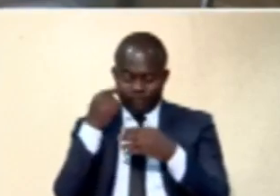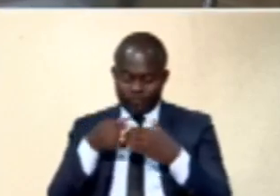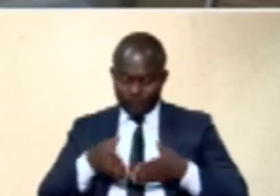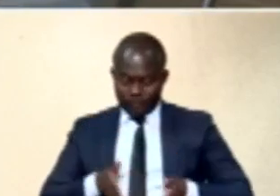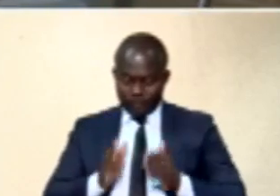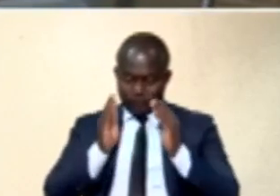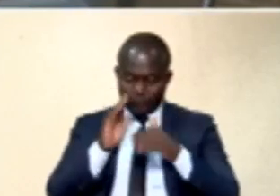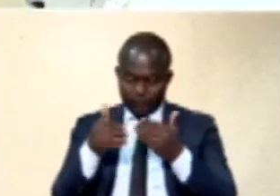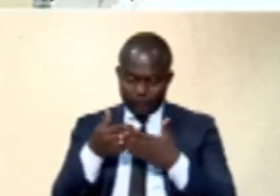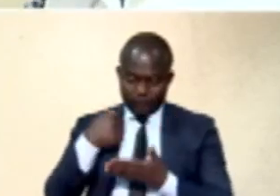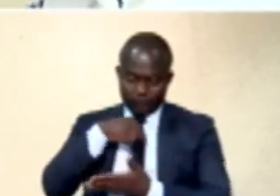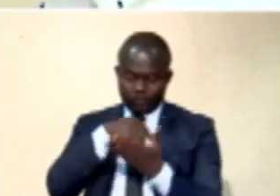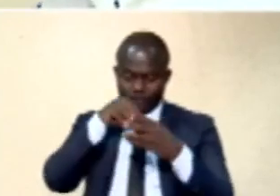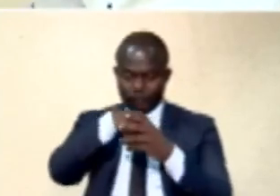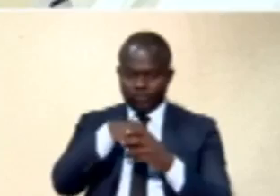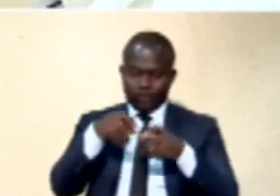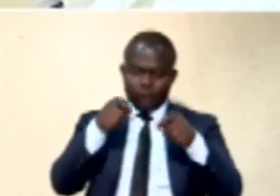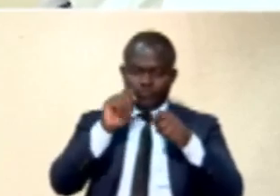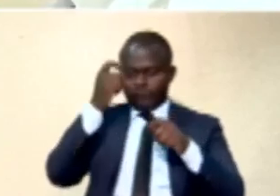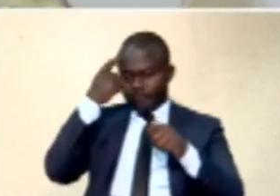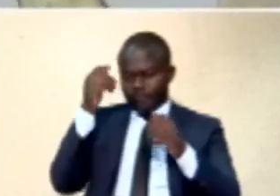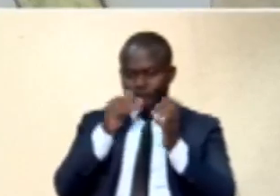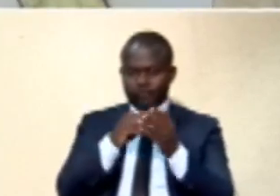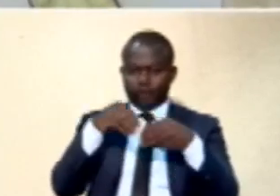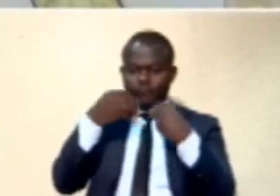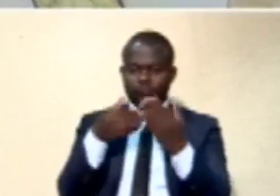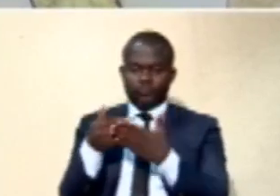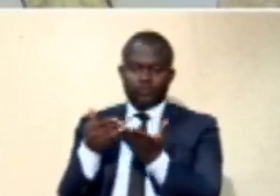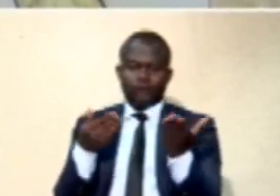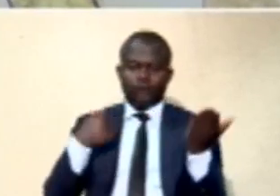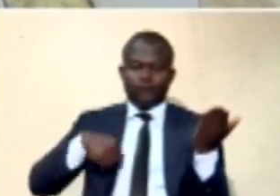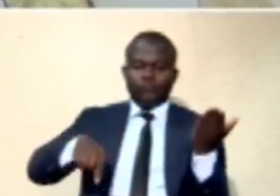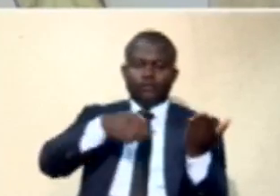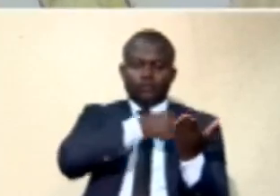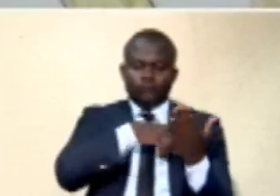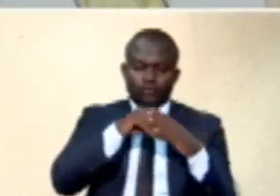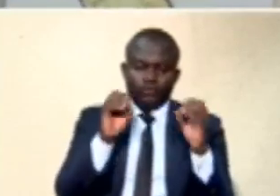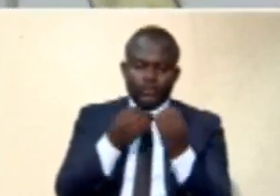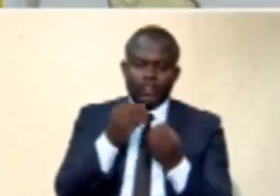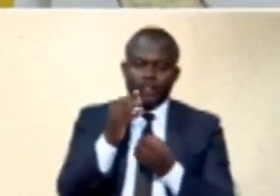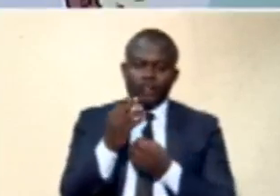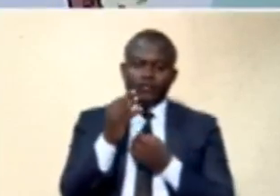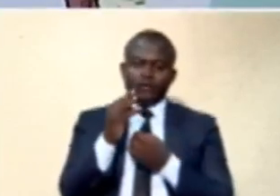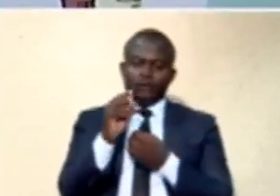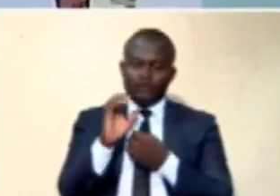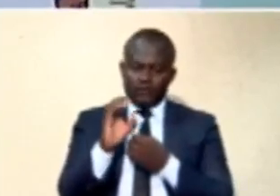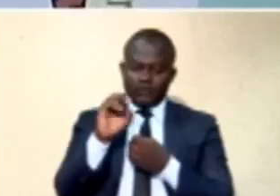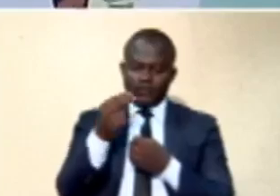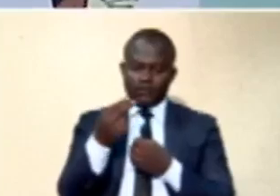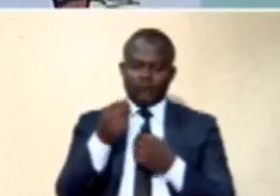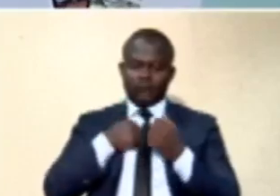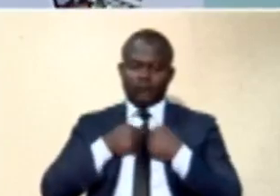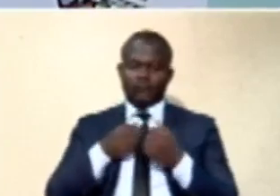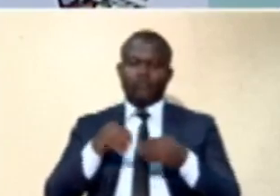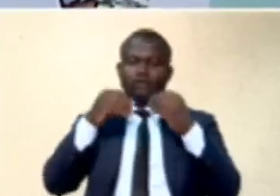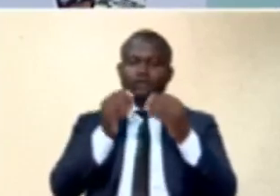kubyaza. Muri ayo harimo acungwa na Leta ndetse n'ayahawe ba rwiyemezamirimo barimo umuryango SFH Rwanda wahawe agera